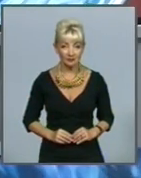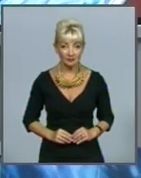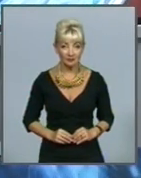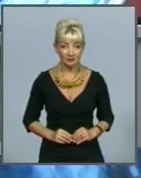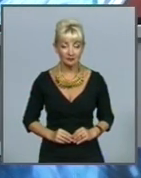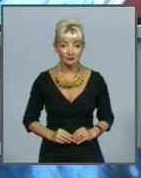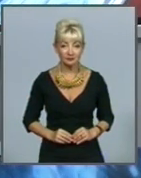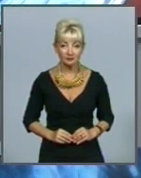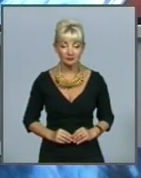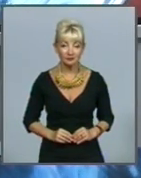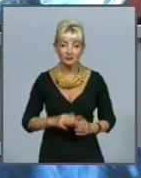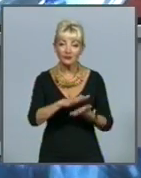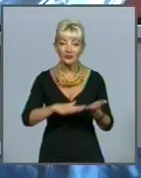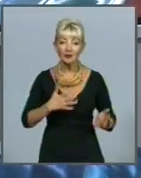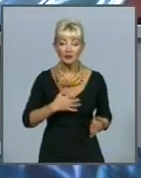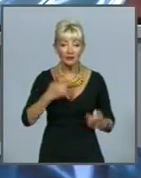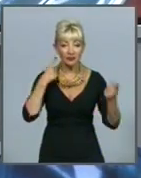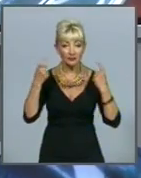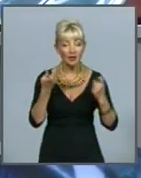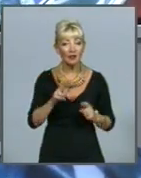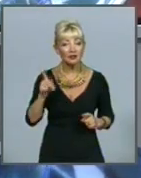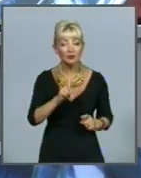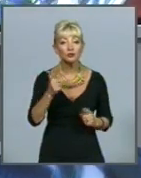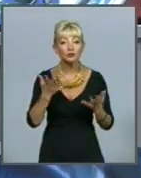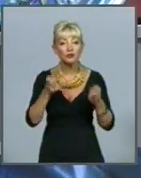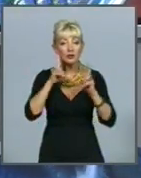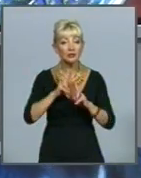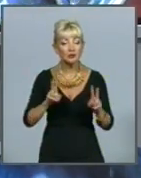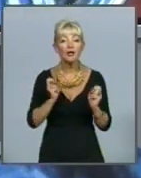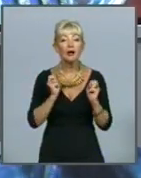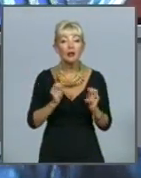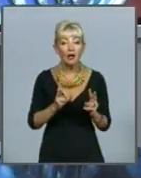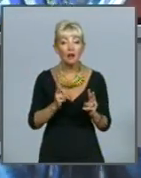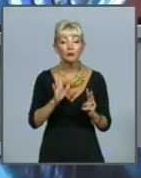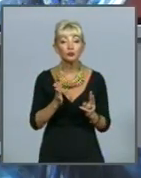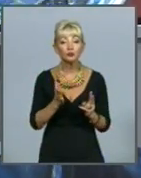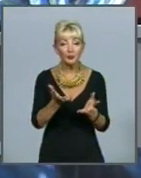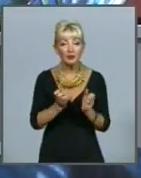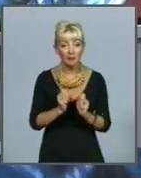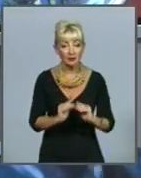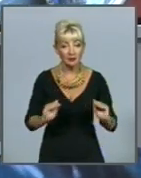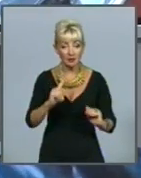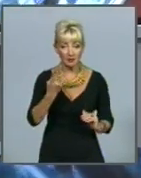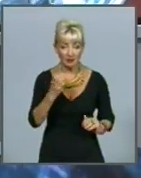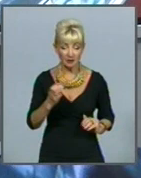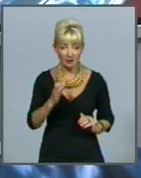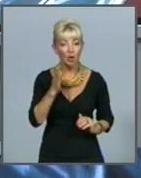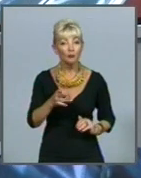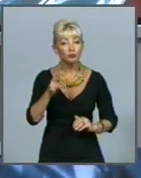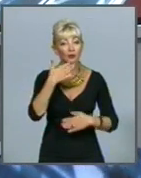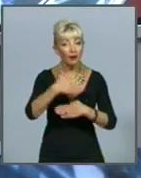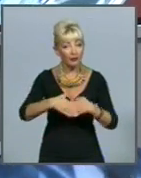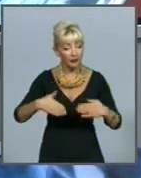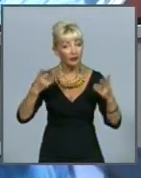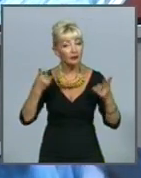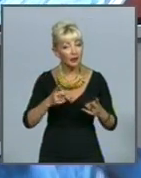Далі важлива інформація для тих, хто ще не знає, як прийматимуть школи дітей 1 вересня. Чи будуть лінійки, чи потрібні маски, чи